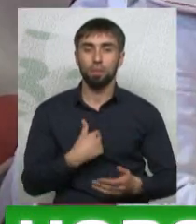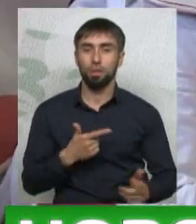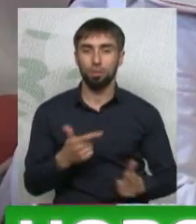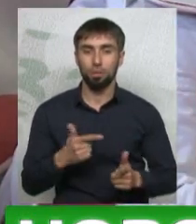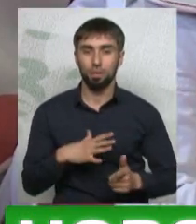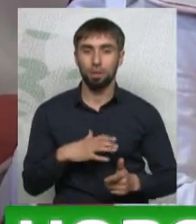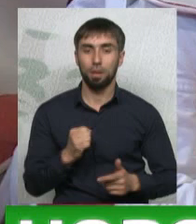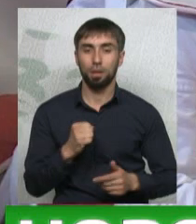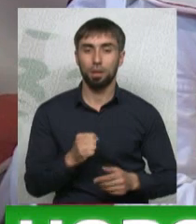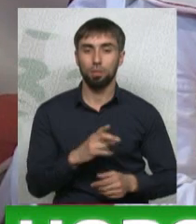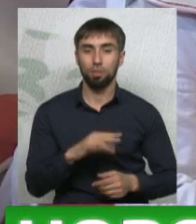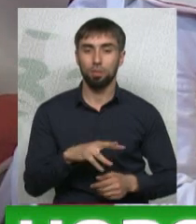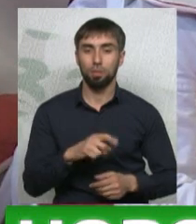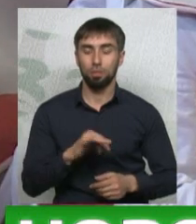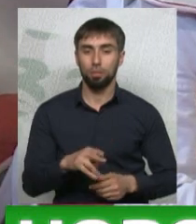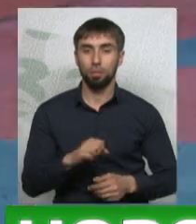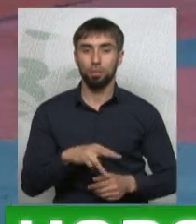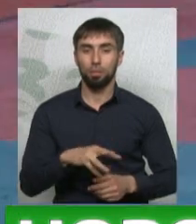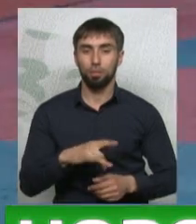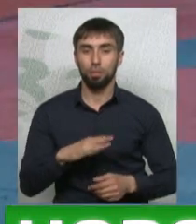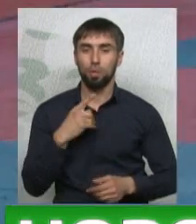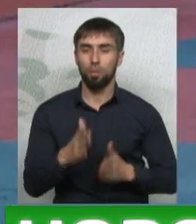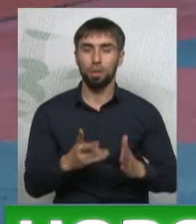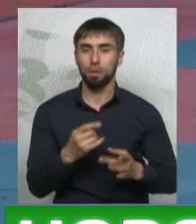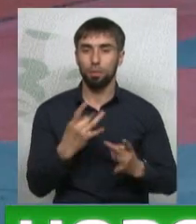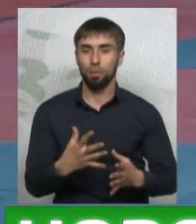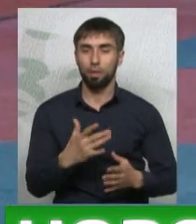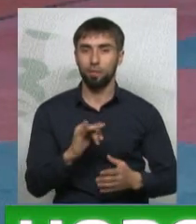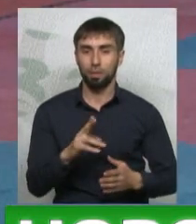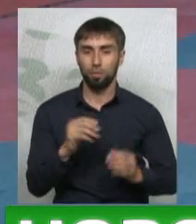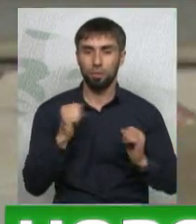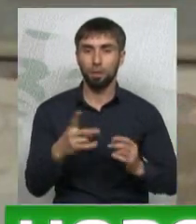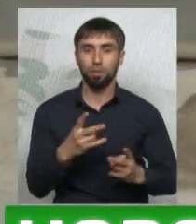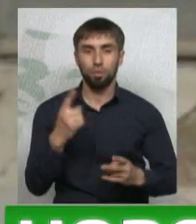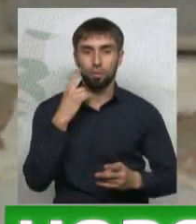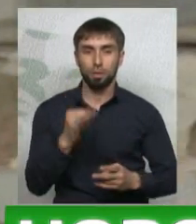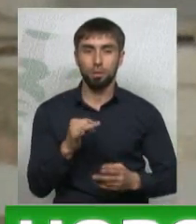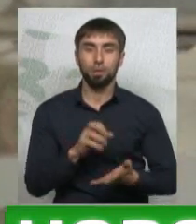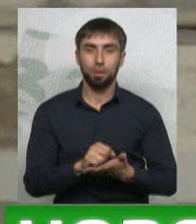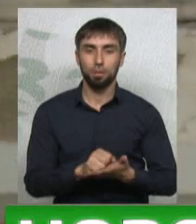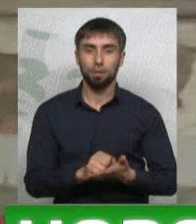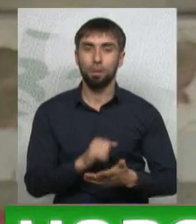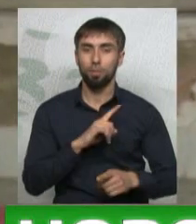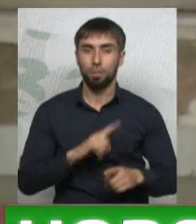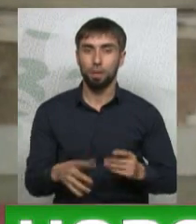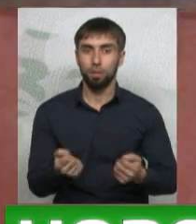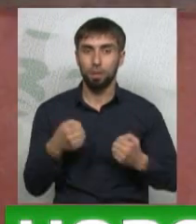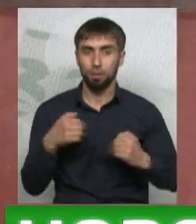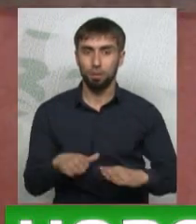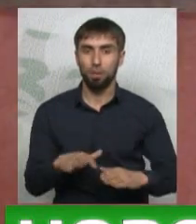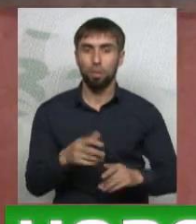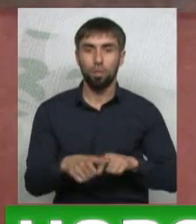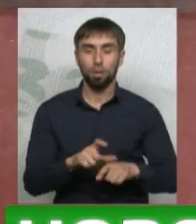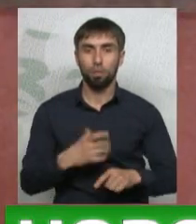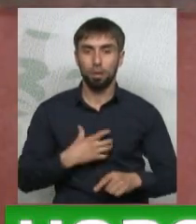подготовились. А вот Абдулмалик Муталиев признается, тхэквондо – непростой вид спорта. Здесь нужно думать и действовать, а быстрое принятие решений